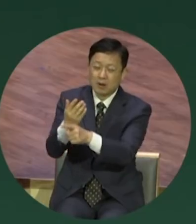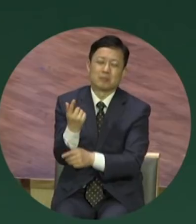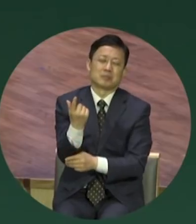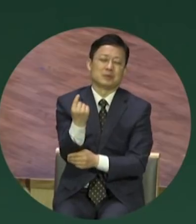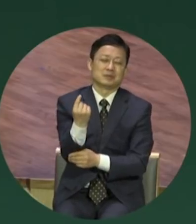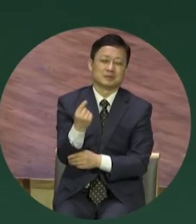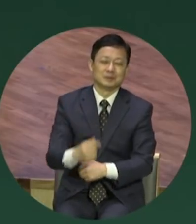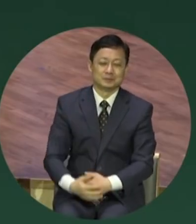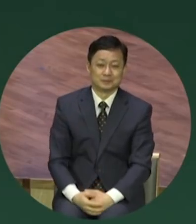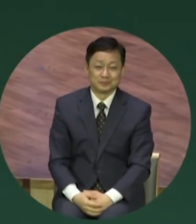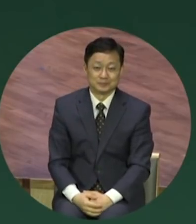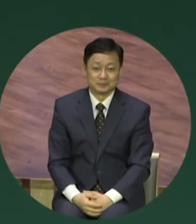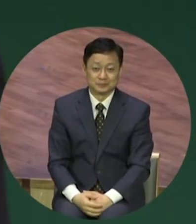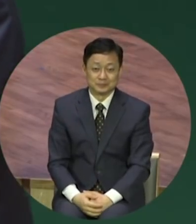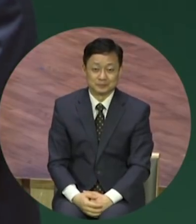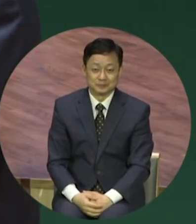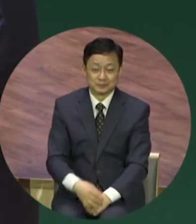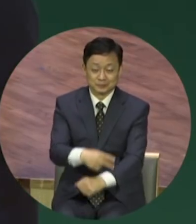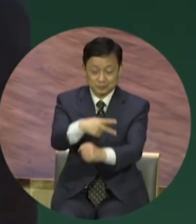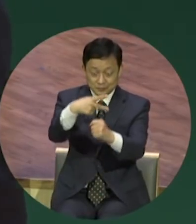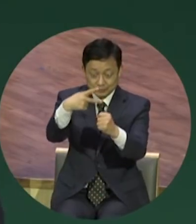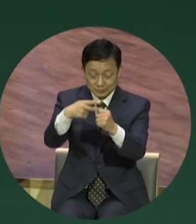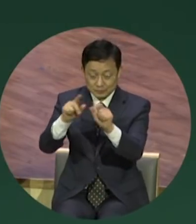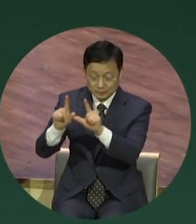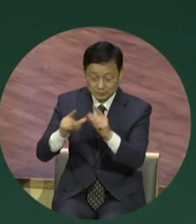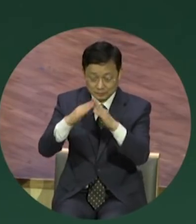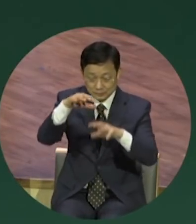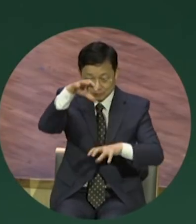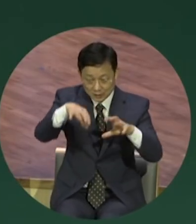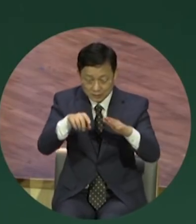자 현장에 보세요. 그걸. Look in the field then.